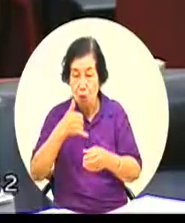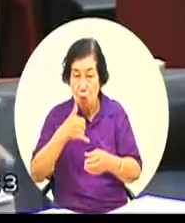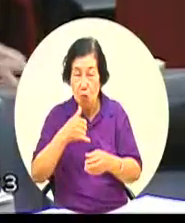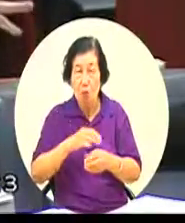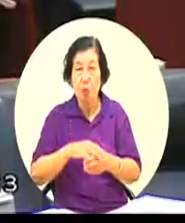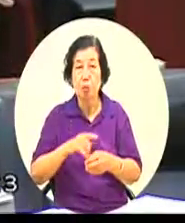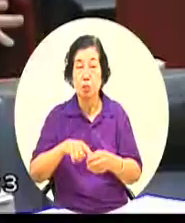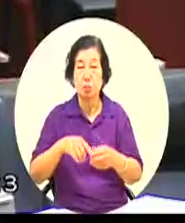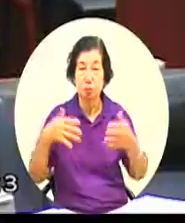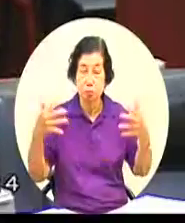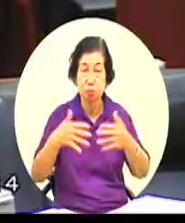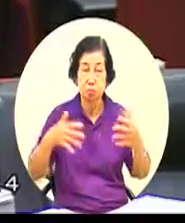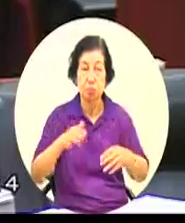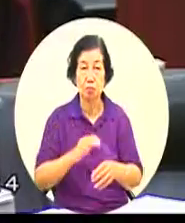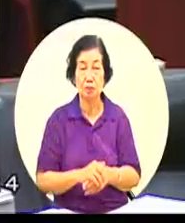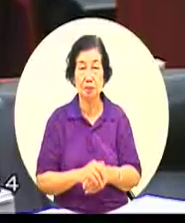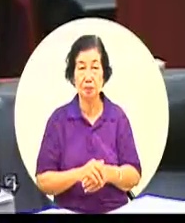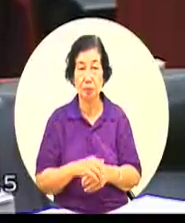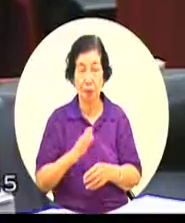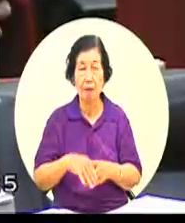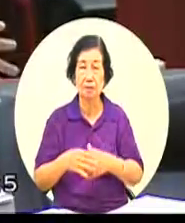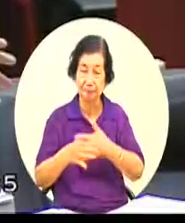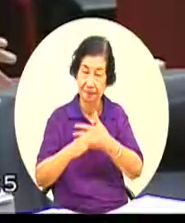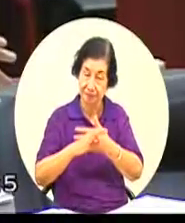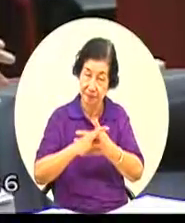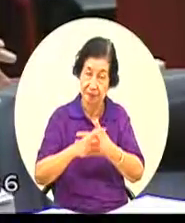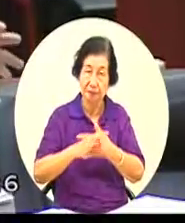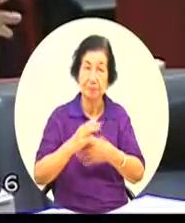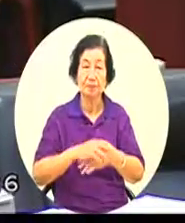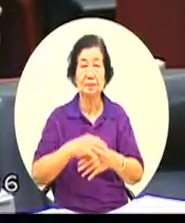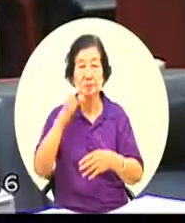法，试办看卖啊。桃园区